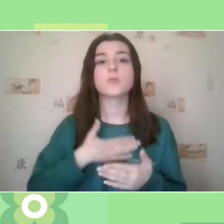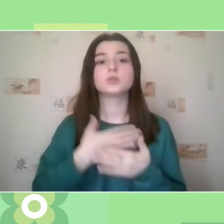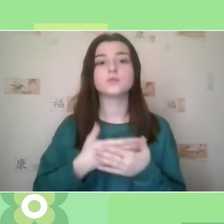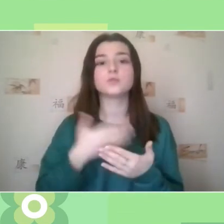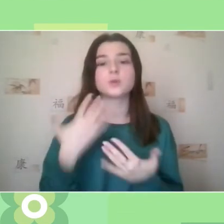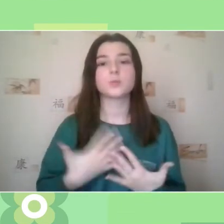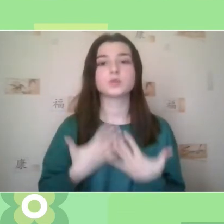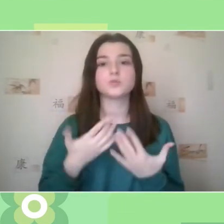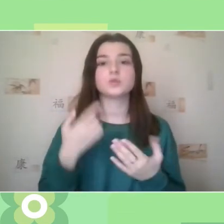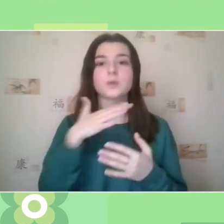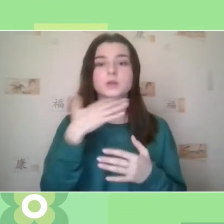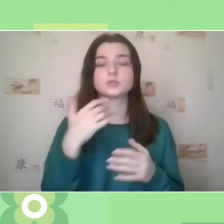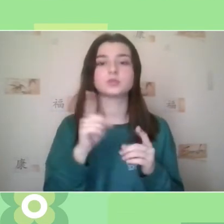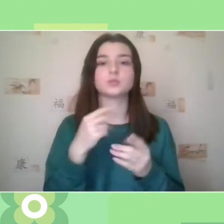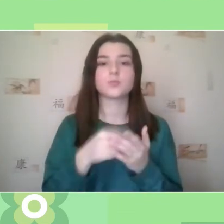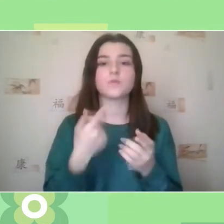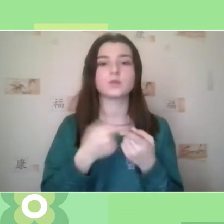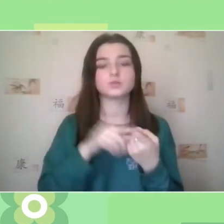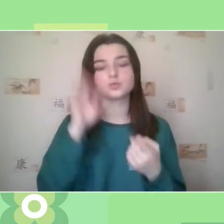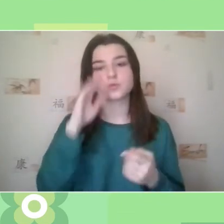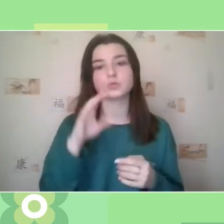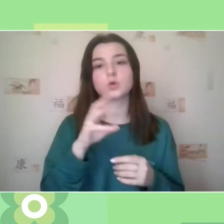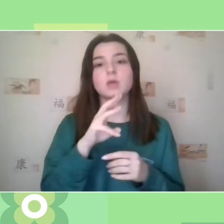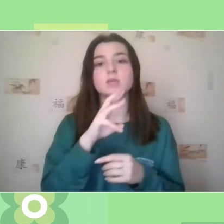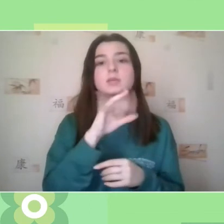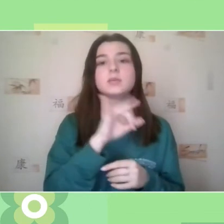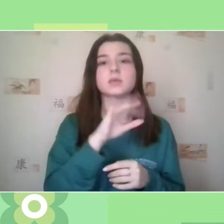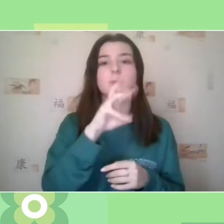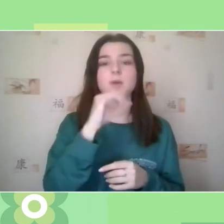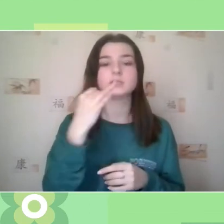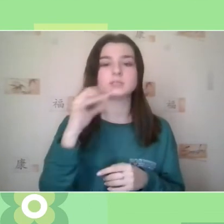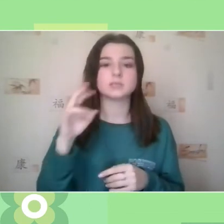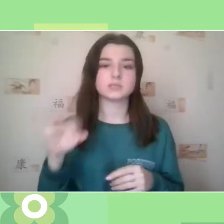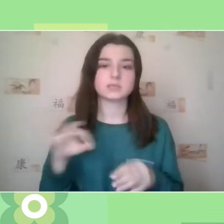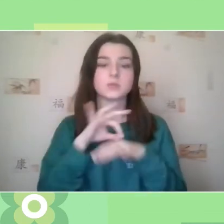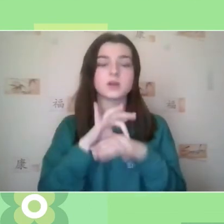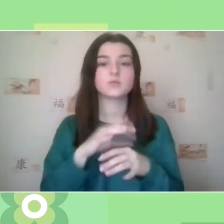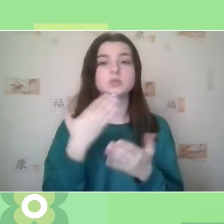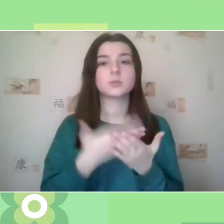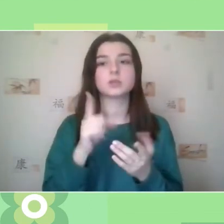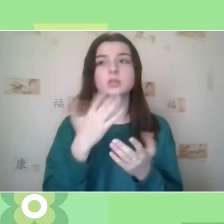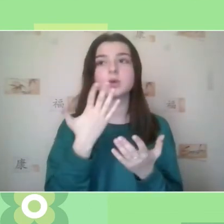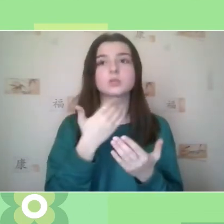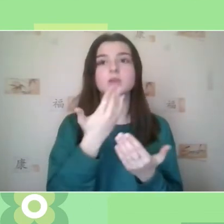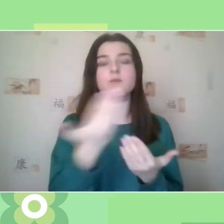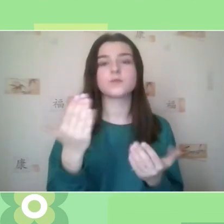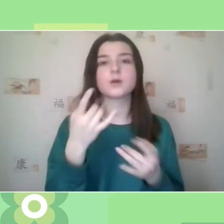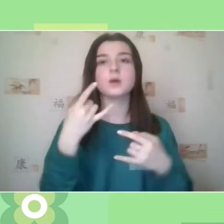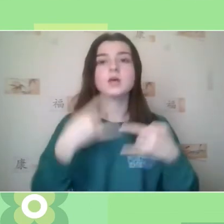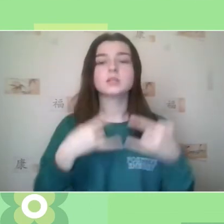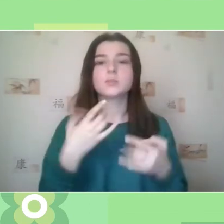них. Медійні приводи. Зрозуміло, що коли медіа пише або показує про вашу соціальну